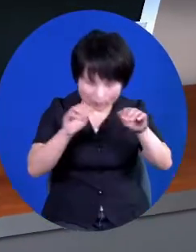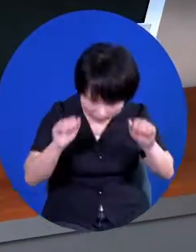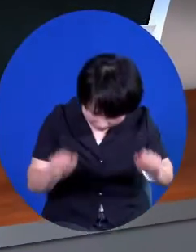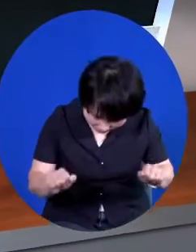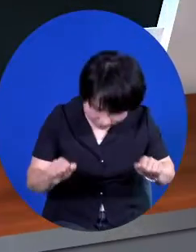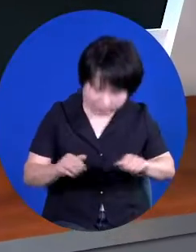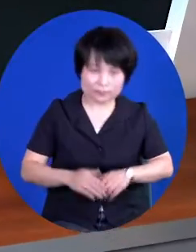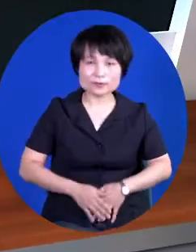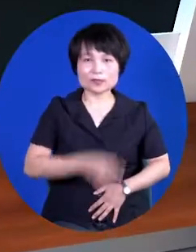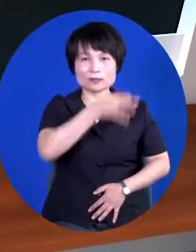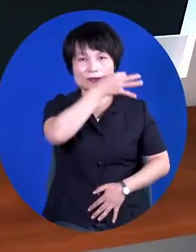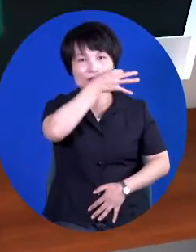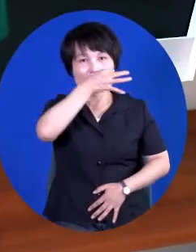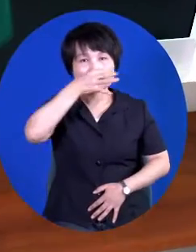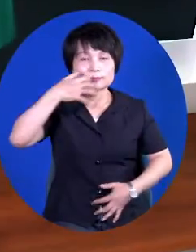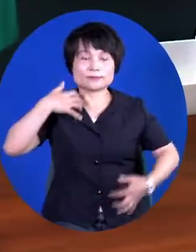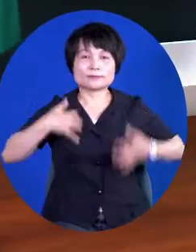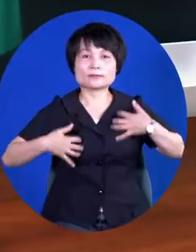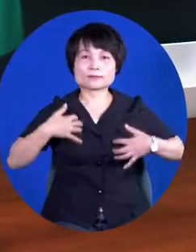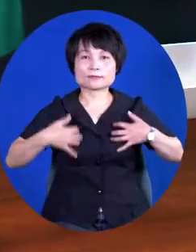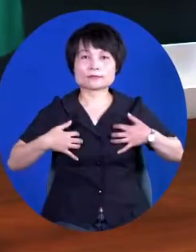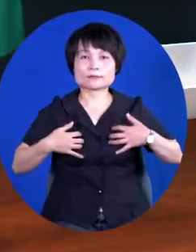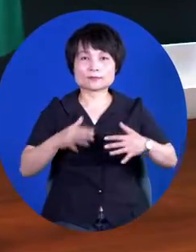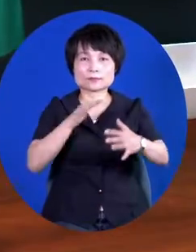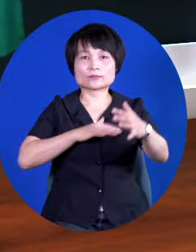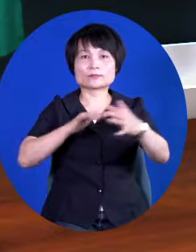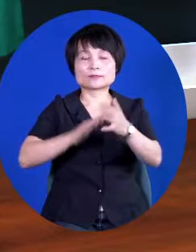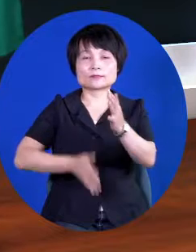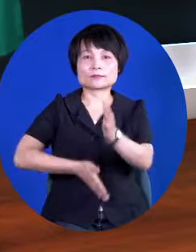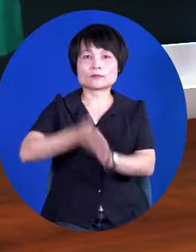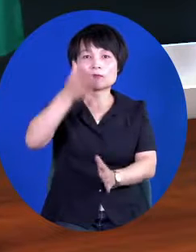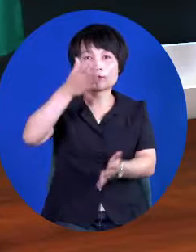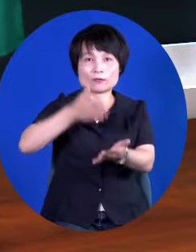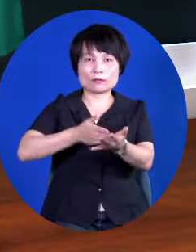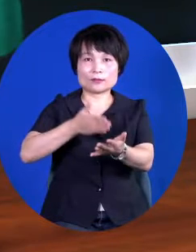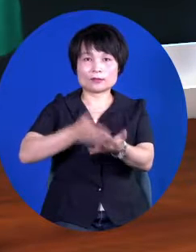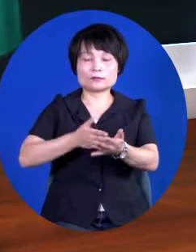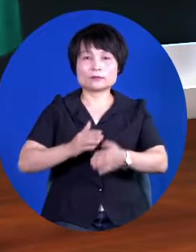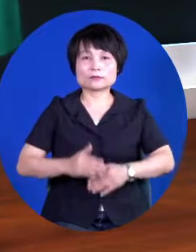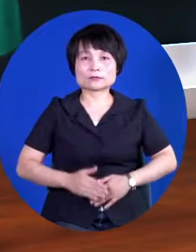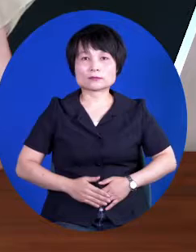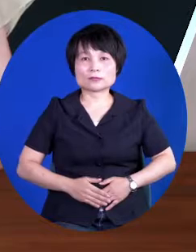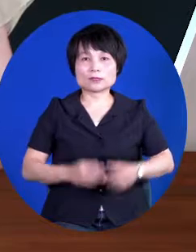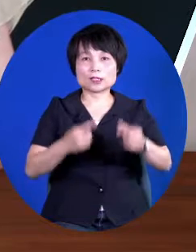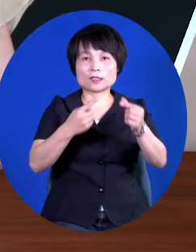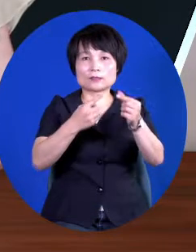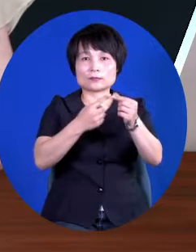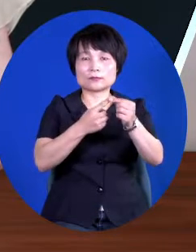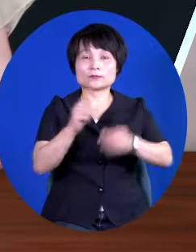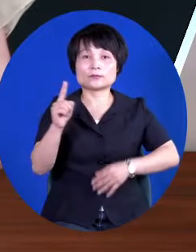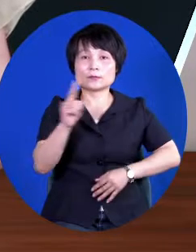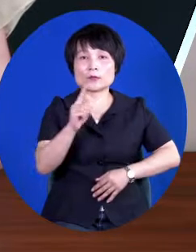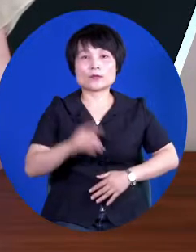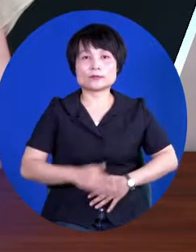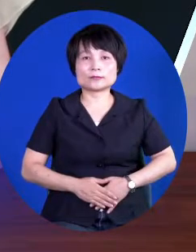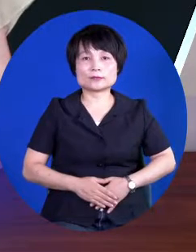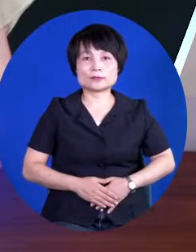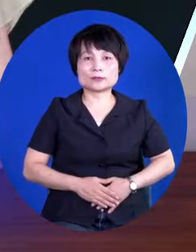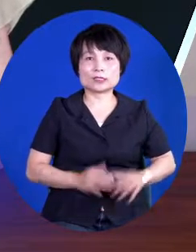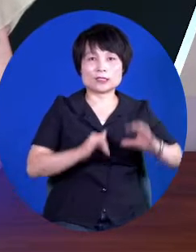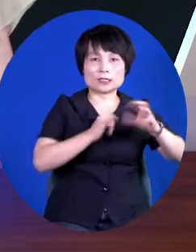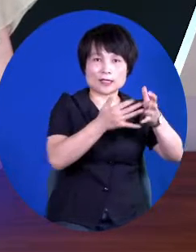시청자 여러분 안녕하십니까? 공주시의 흥미진진한 뉴스를 전해드리는 공주뉴스입니다. 첫 번째